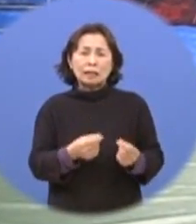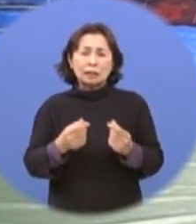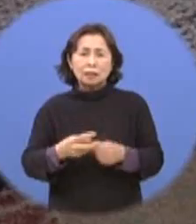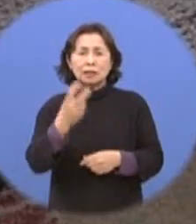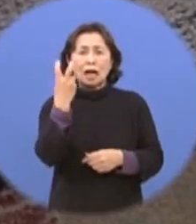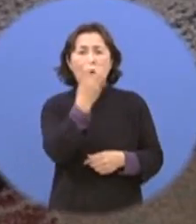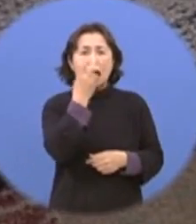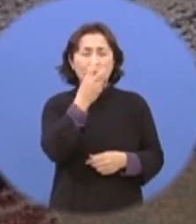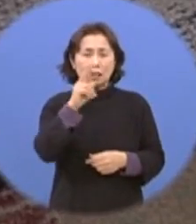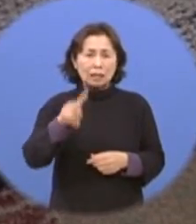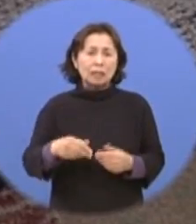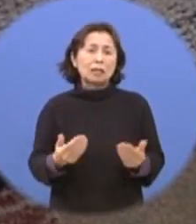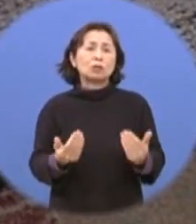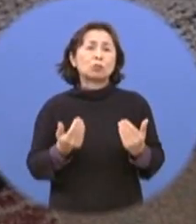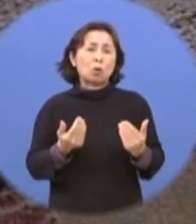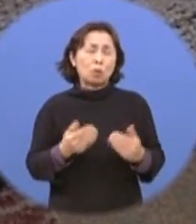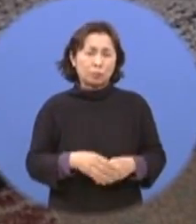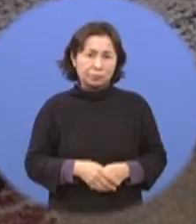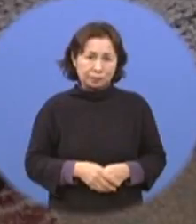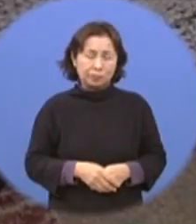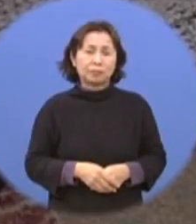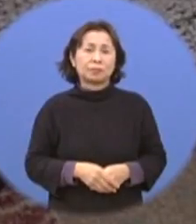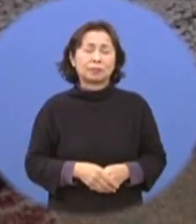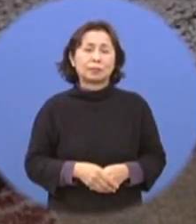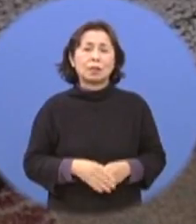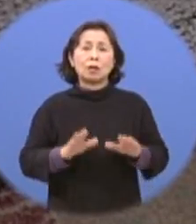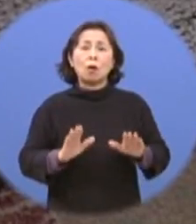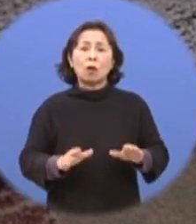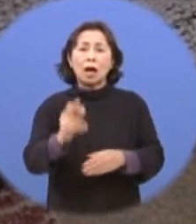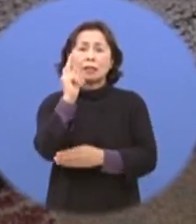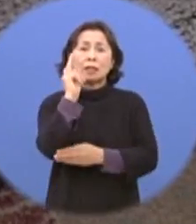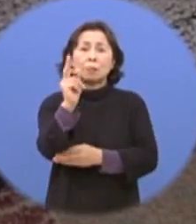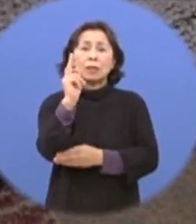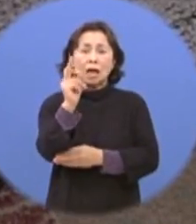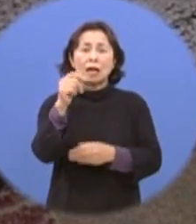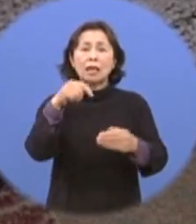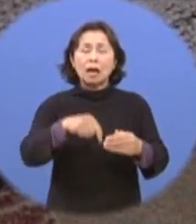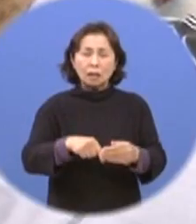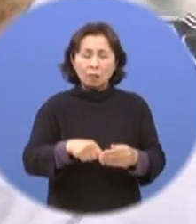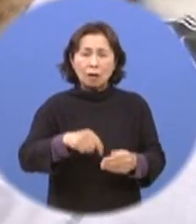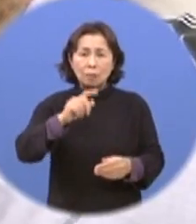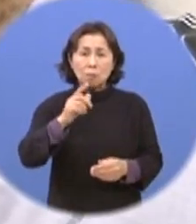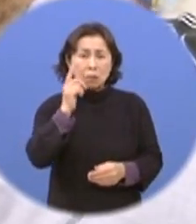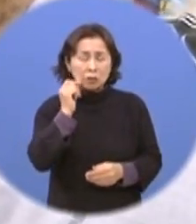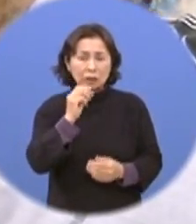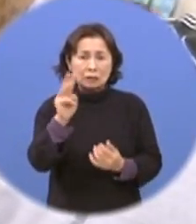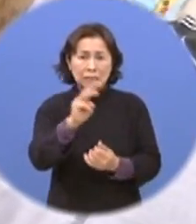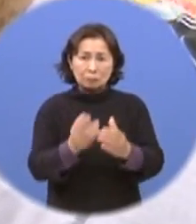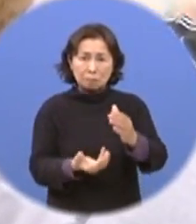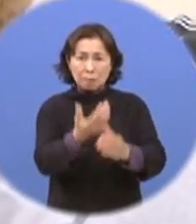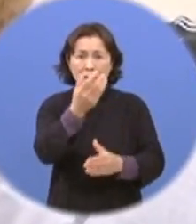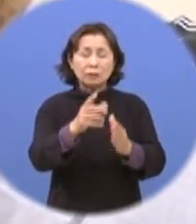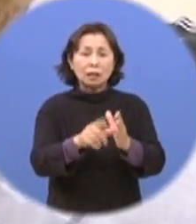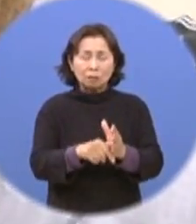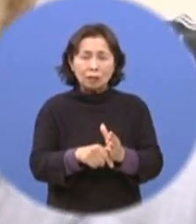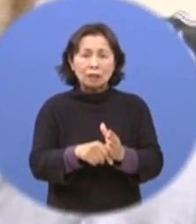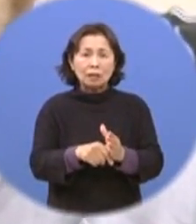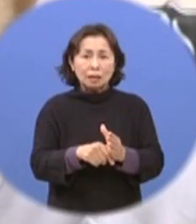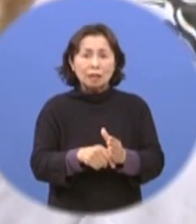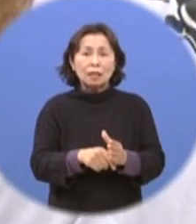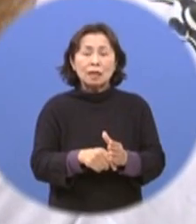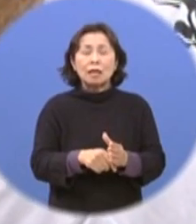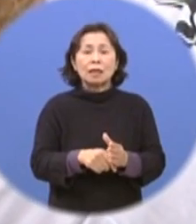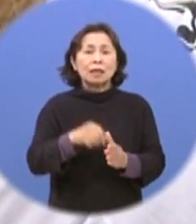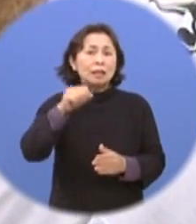ます本日のセミナーではいざというときにあなたの家族とペットがともに安全に避難でき